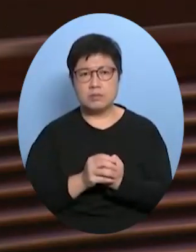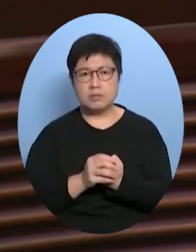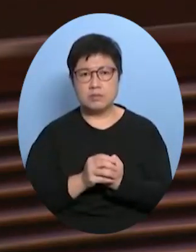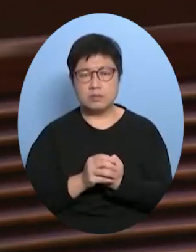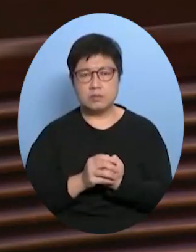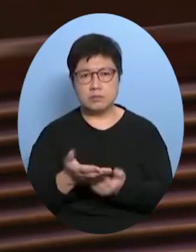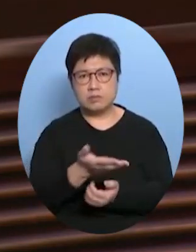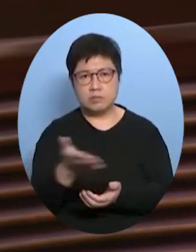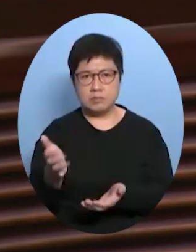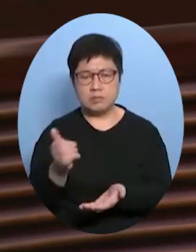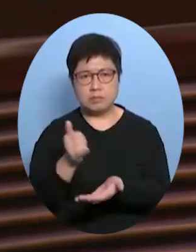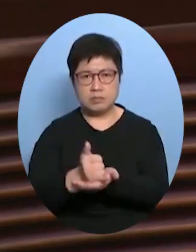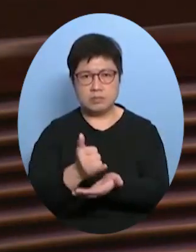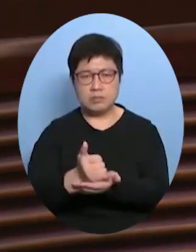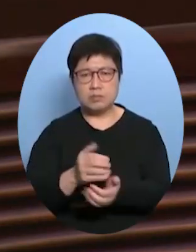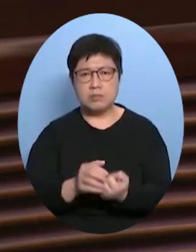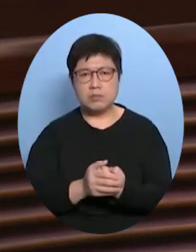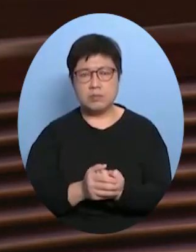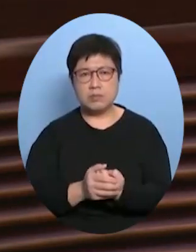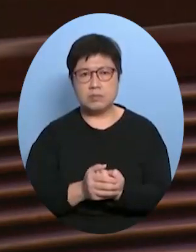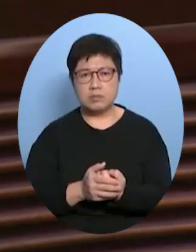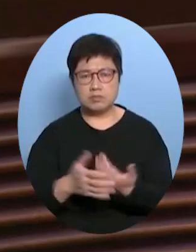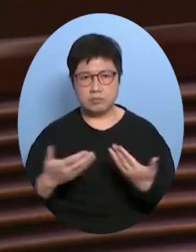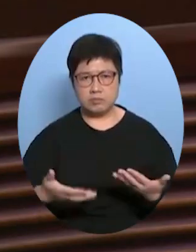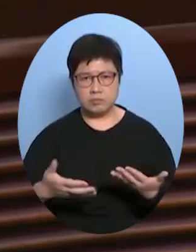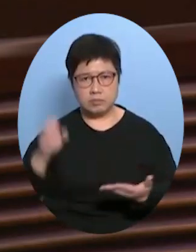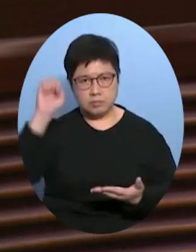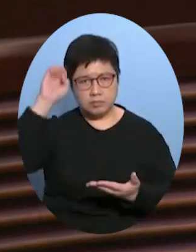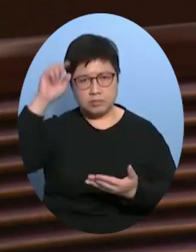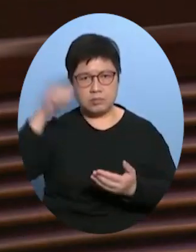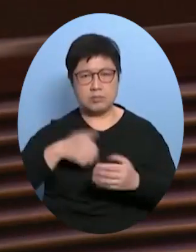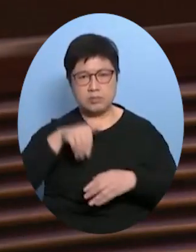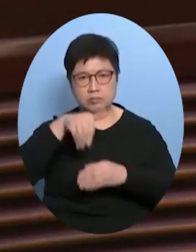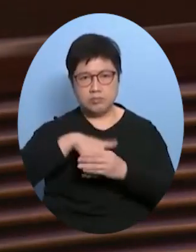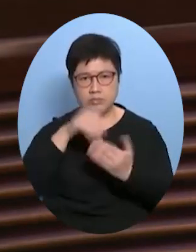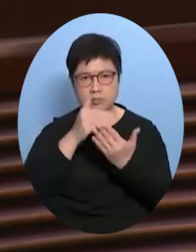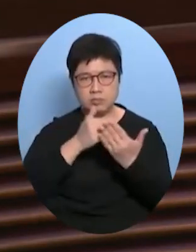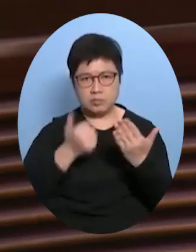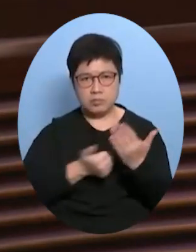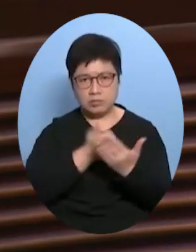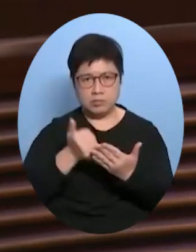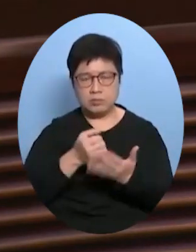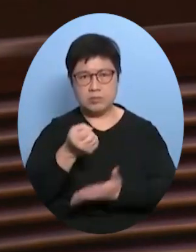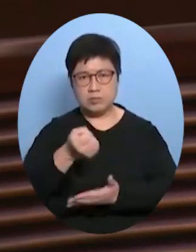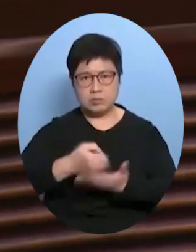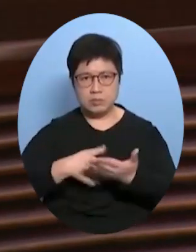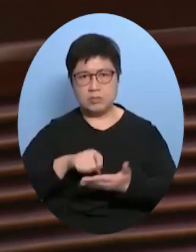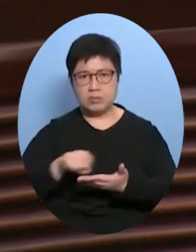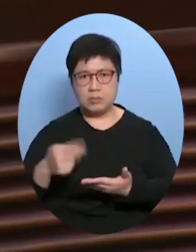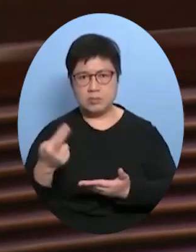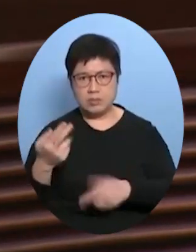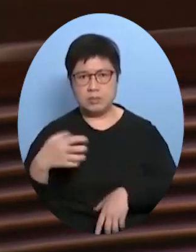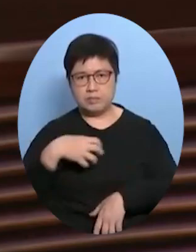在在座各位，我相信大家對今日動議完善選舉制度的條例草案都是感觸良